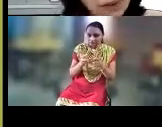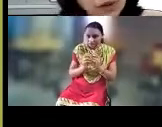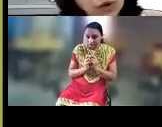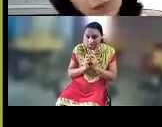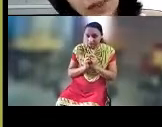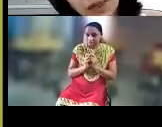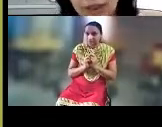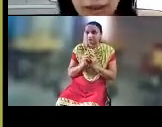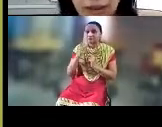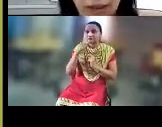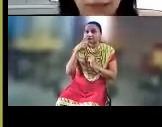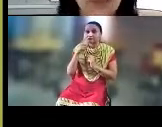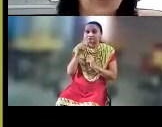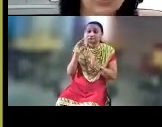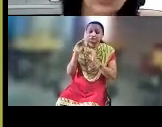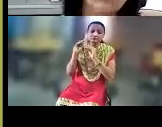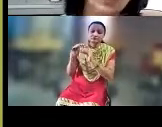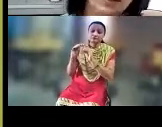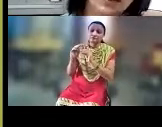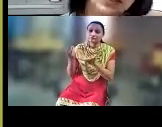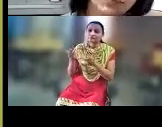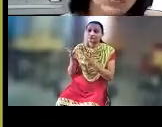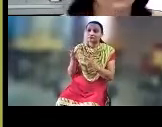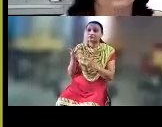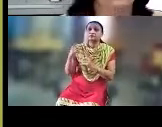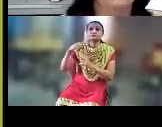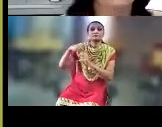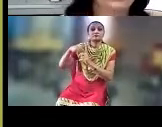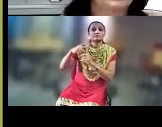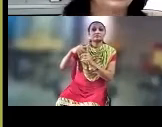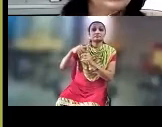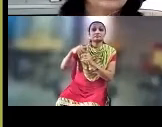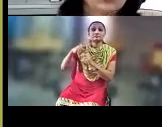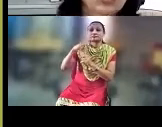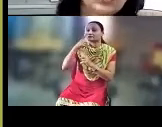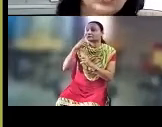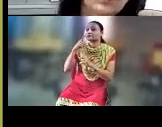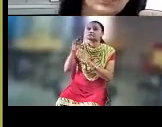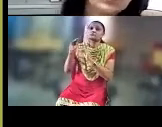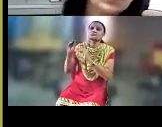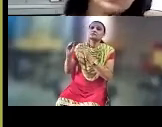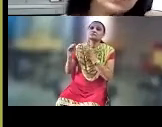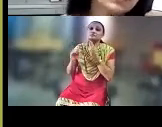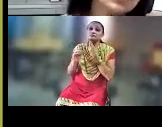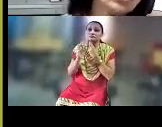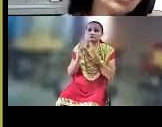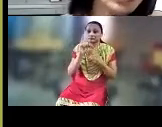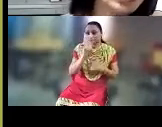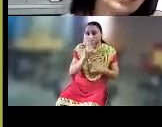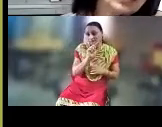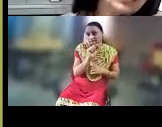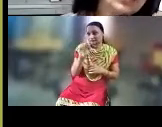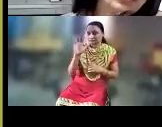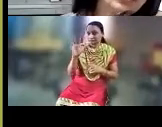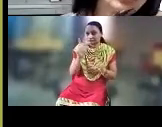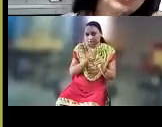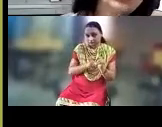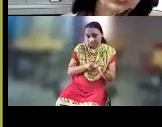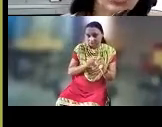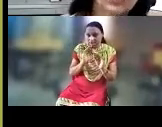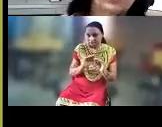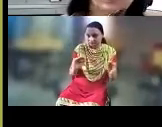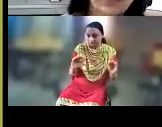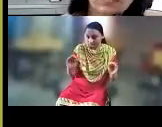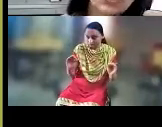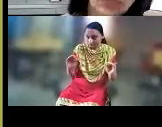माता पिता को हम क्या बता सकते हैं पॉजिटिव पेरेंटिंग टिप्स के बारे में। तो 3 से 5 साल तक के बच्चों के लिए कंटिन्यू टू रीड टू